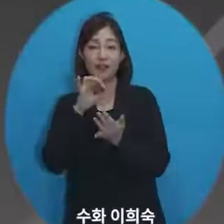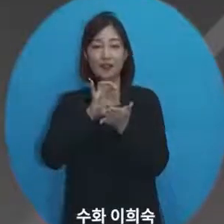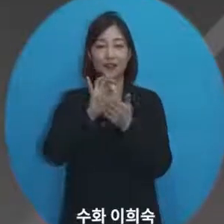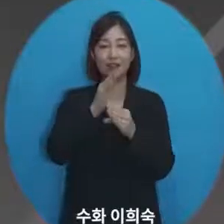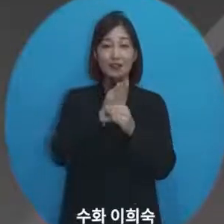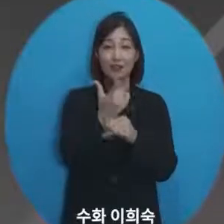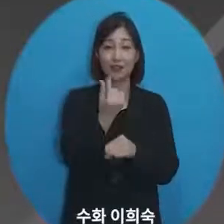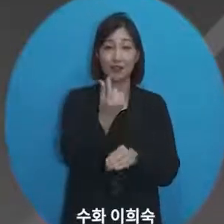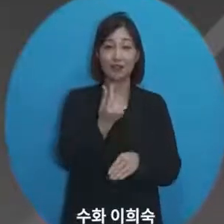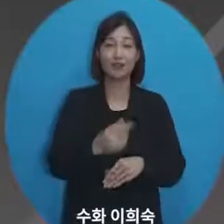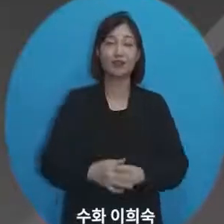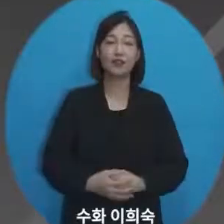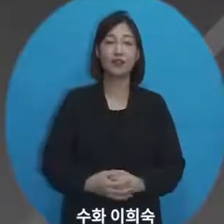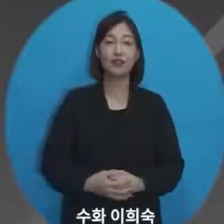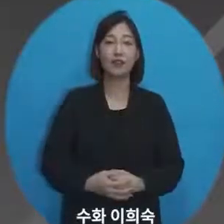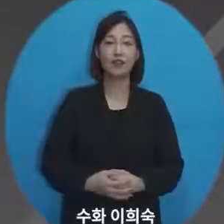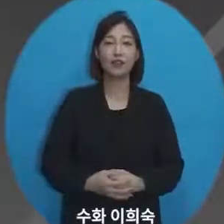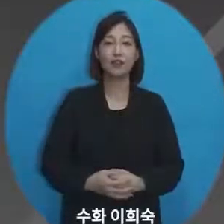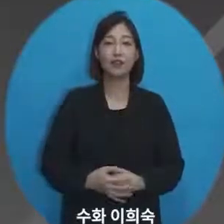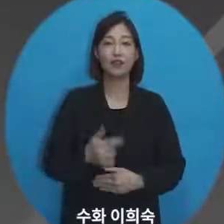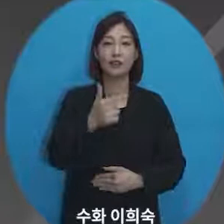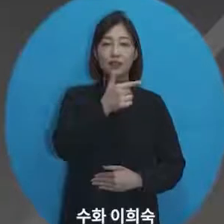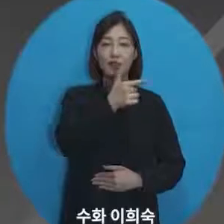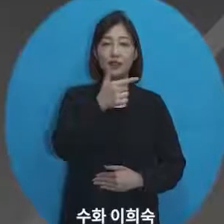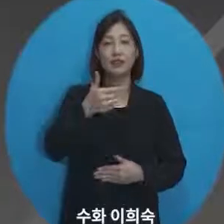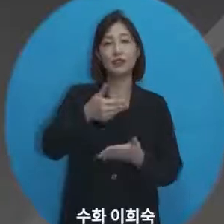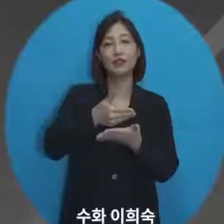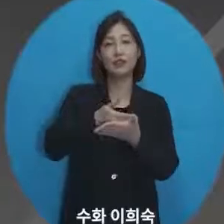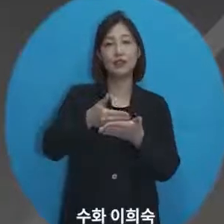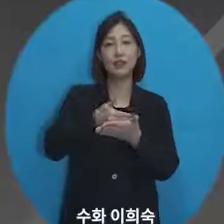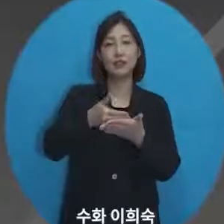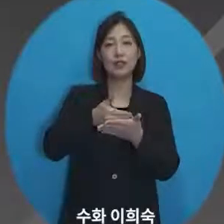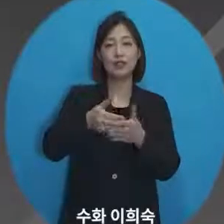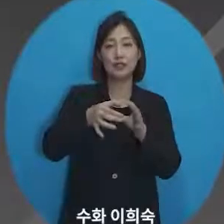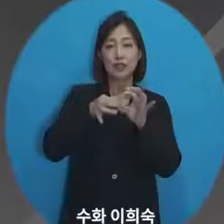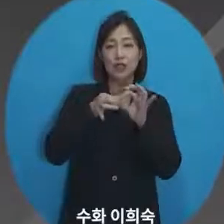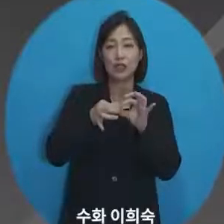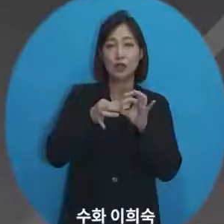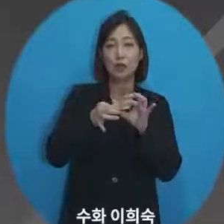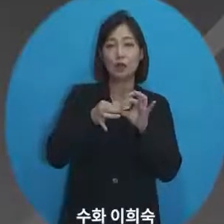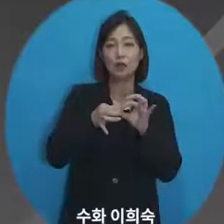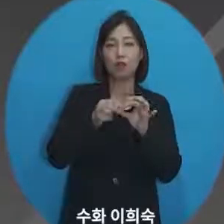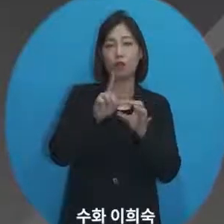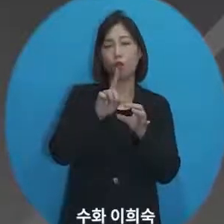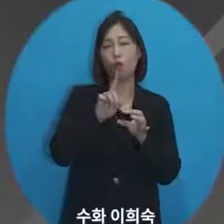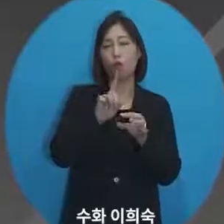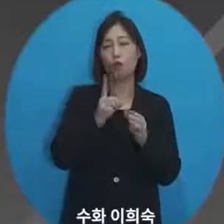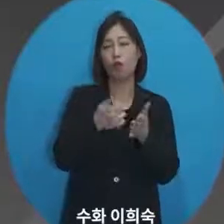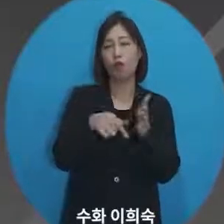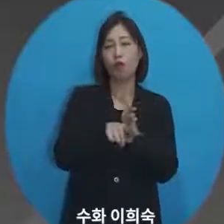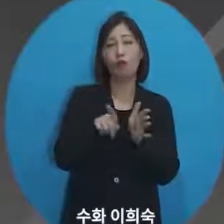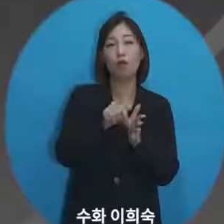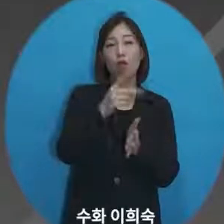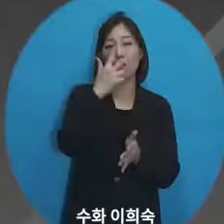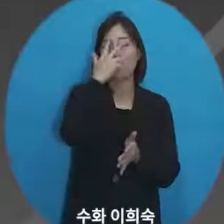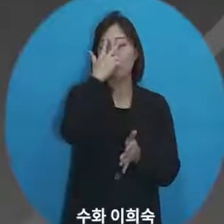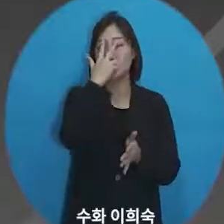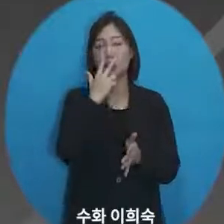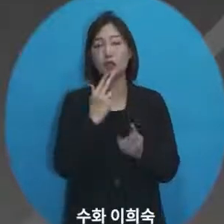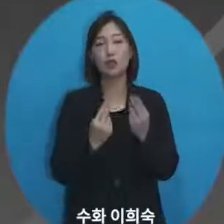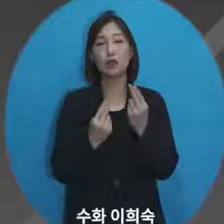빨간색 계통을 사용하고 있는데요. 이 부분을 통해서 픽토그램을 확인하기 어려운